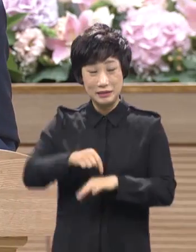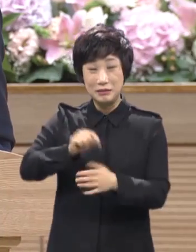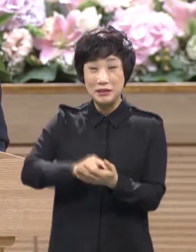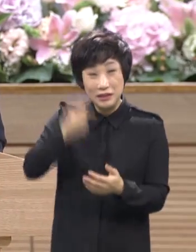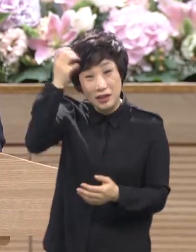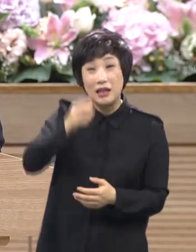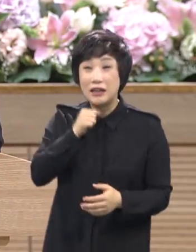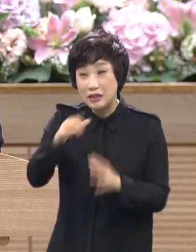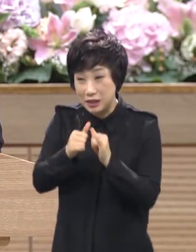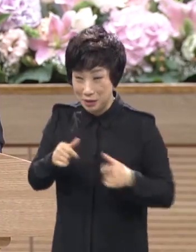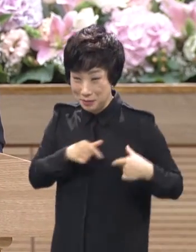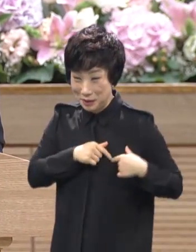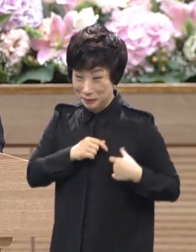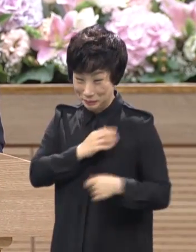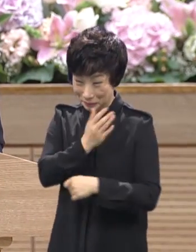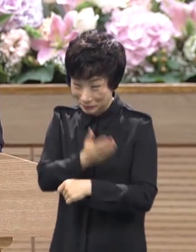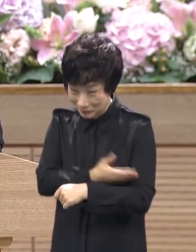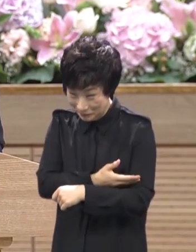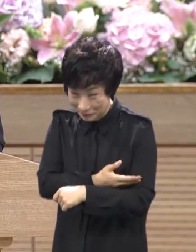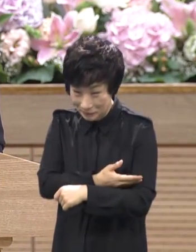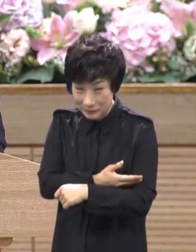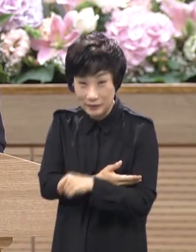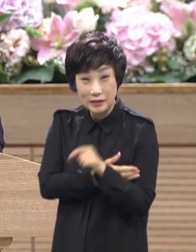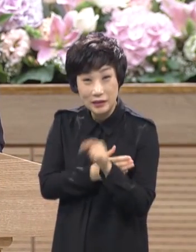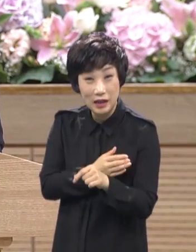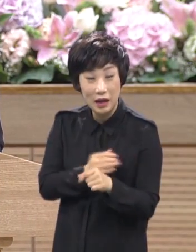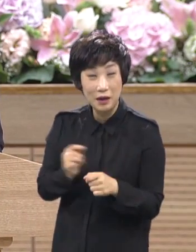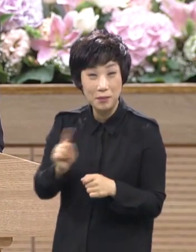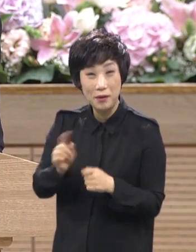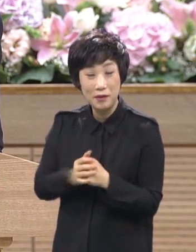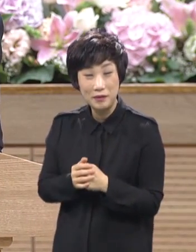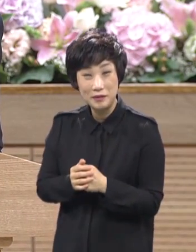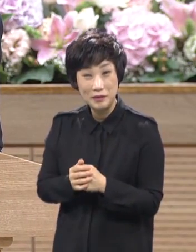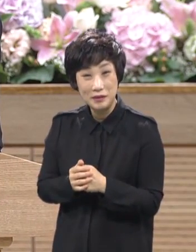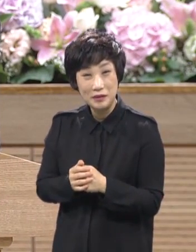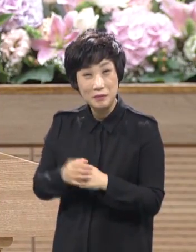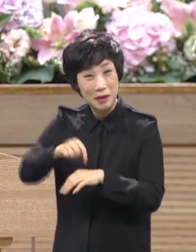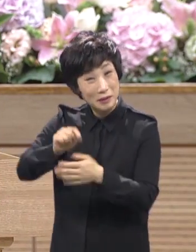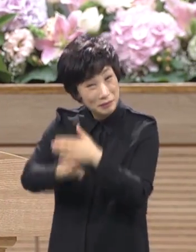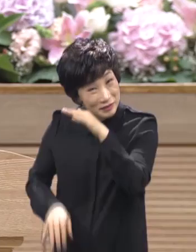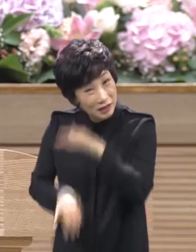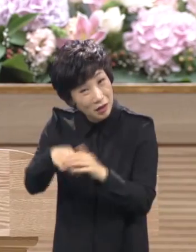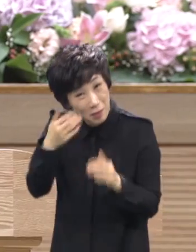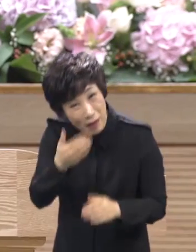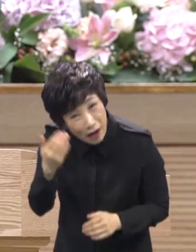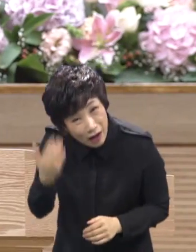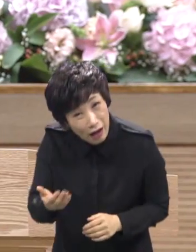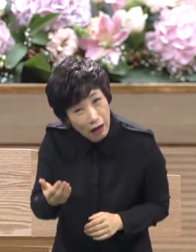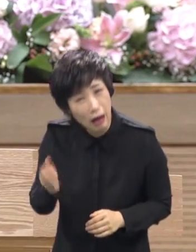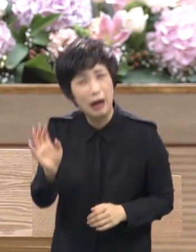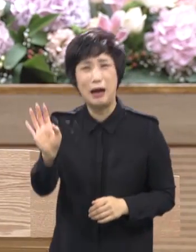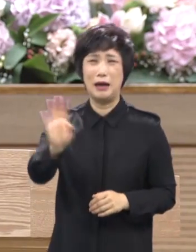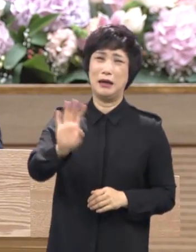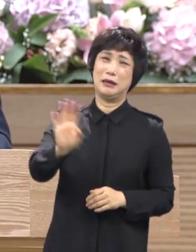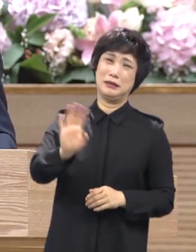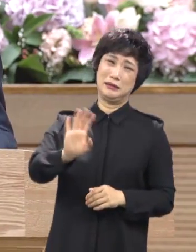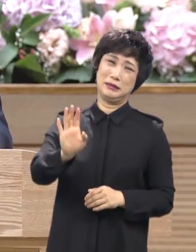속에 명예 권세 따위가 그 심령을 채우겠습니까? 아니다 이